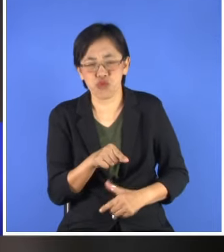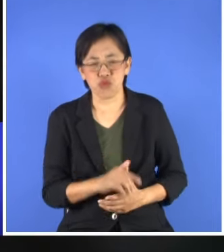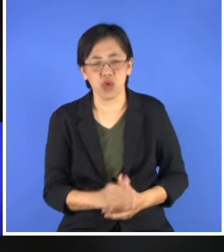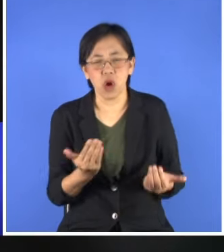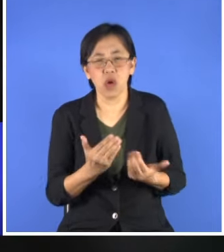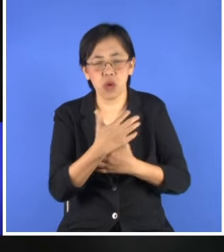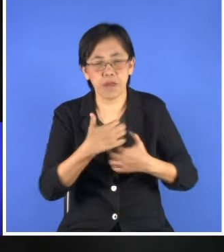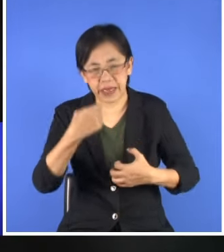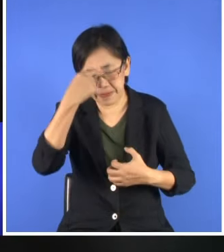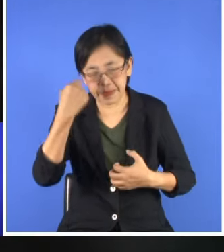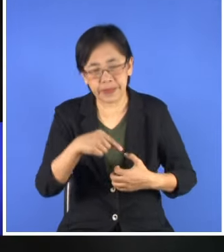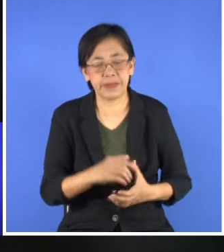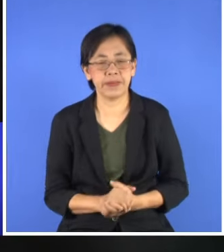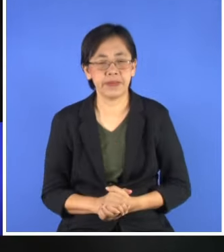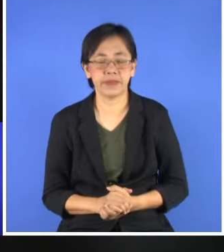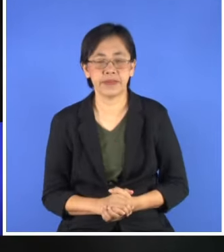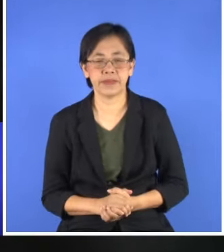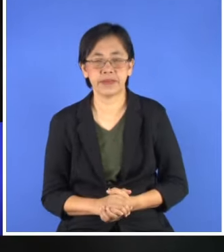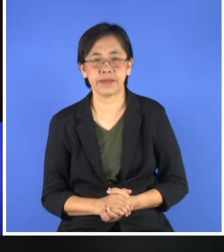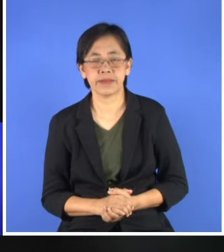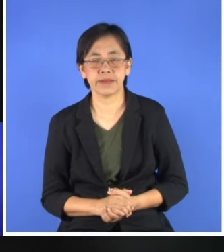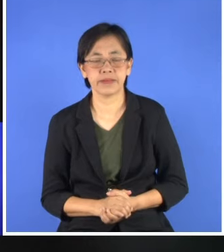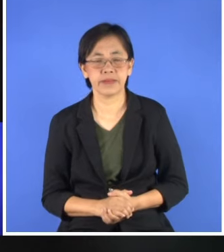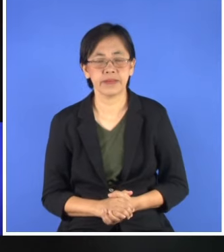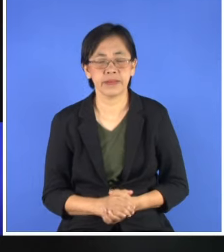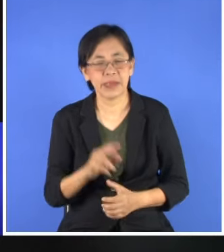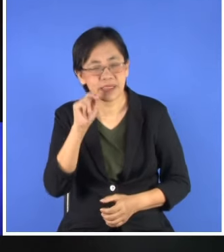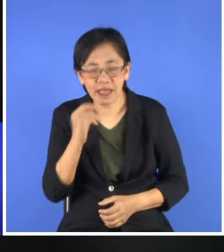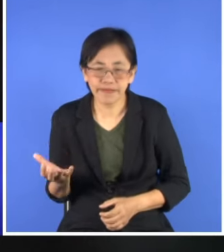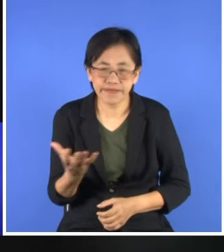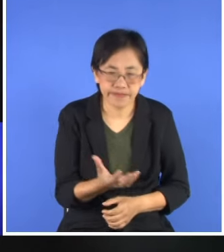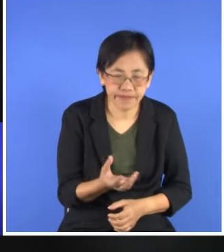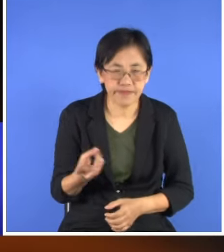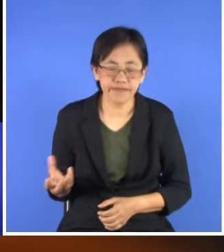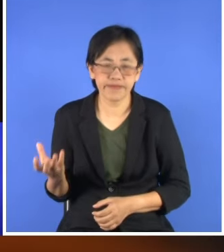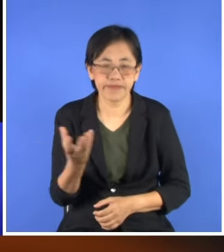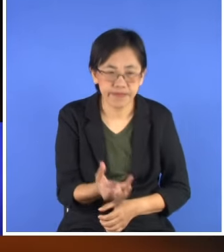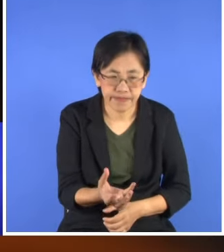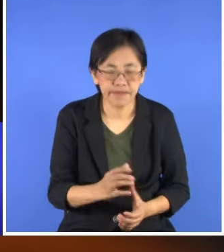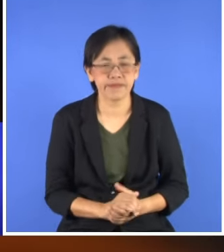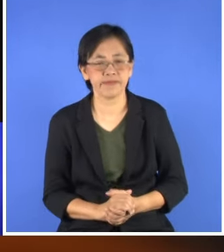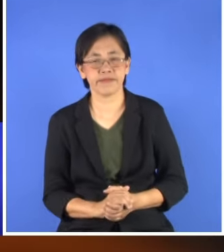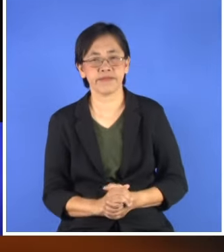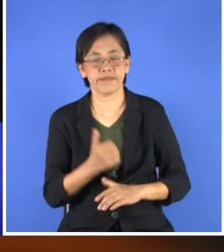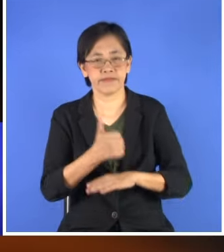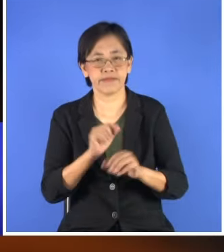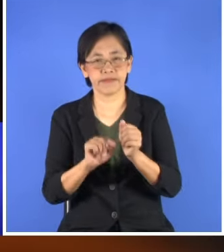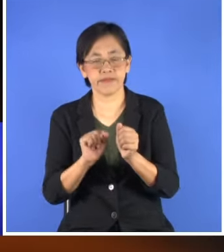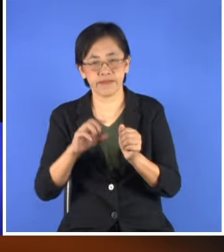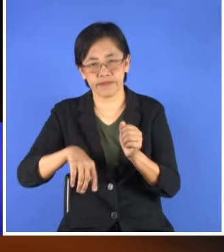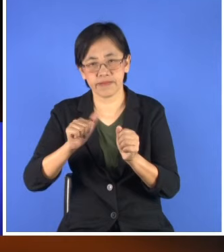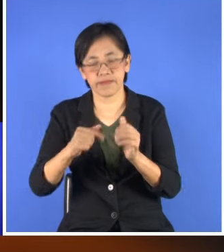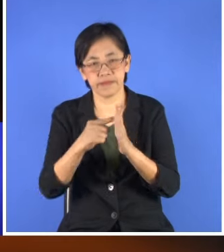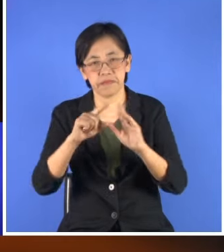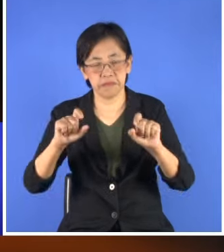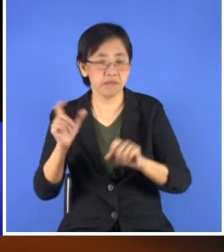ควายนะครับก็เลยเอ้ามาเลี้ยงเอามาให้น้ำหาท่าหาอะไรให้กินนายสมพงษ์ทองหนุนุ้ยนะฮะนายอำเภอเมืองเพชรบูรณหลังจาก